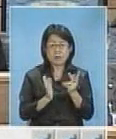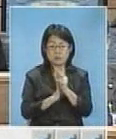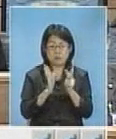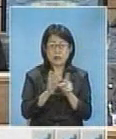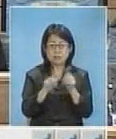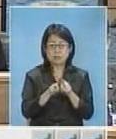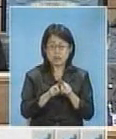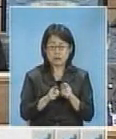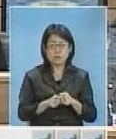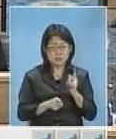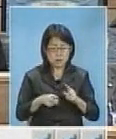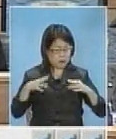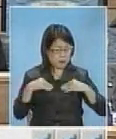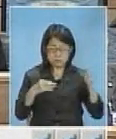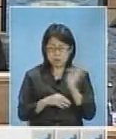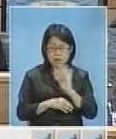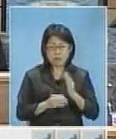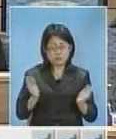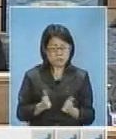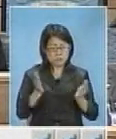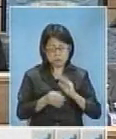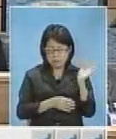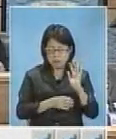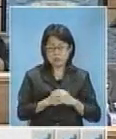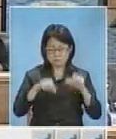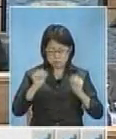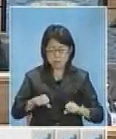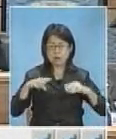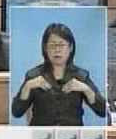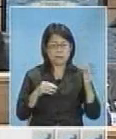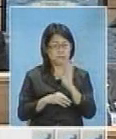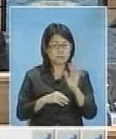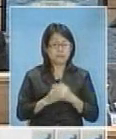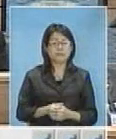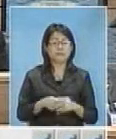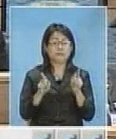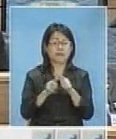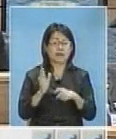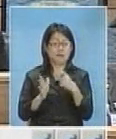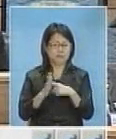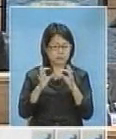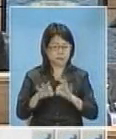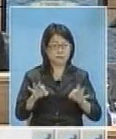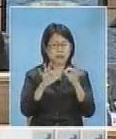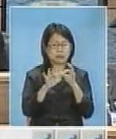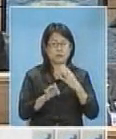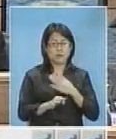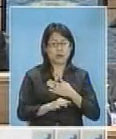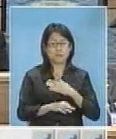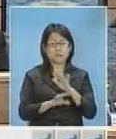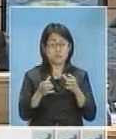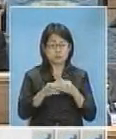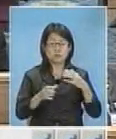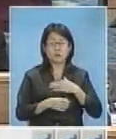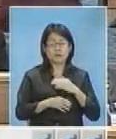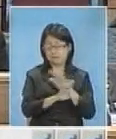ที่จะสนับสนุนไม่ควรที่จะให้ความเห็นชอบและก็เป็นหนึ่งในสาเหตุสำคัญนะครับที่พวกผมไม่สามารถ